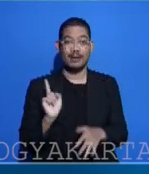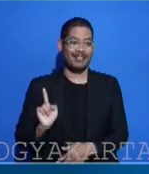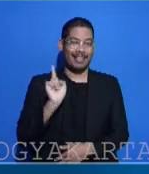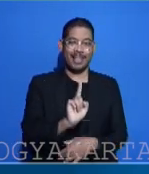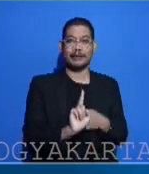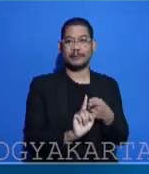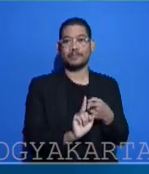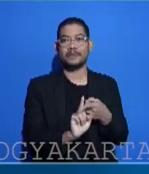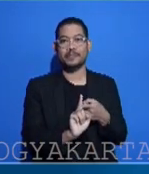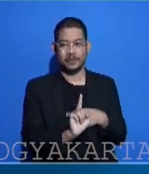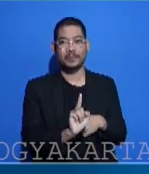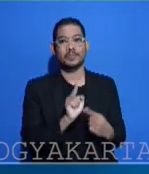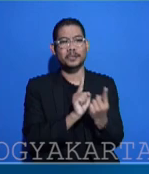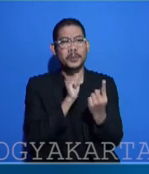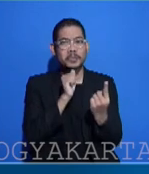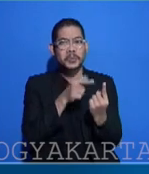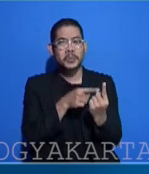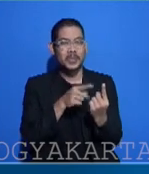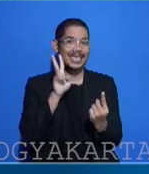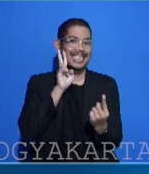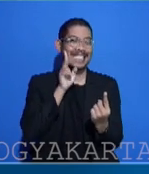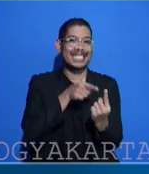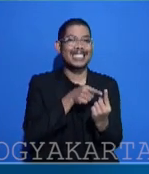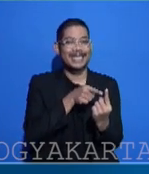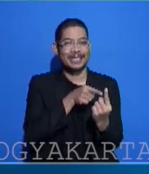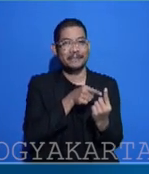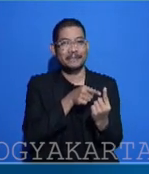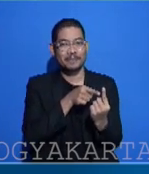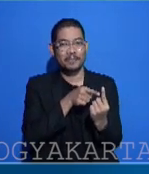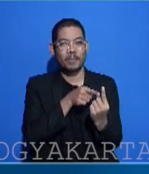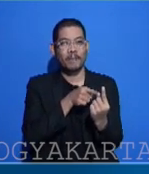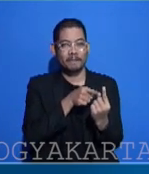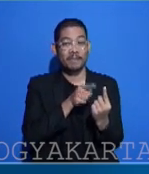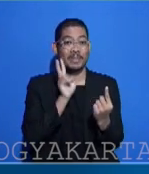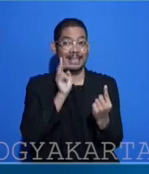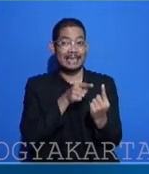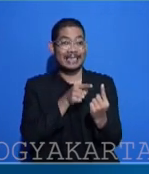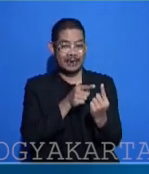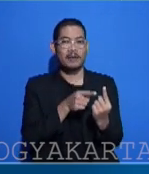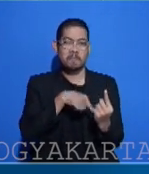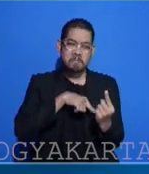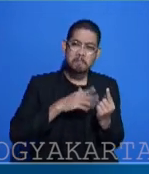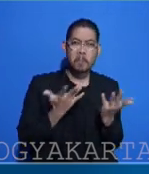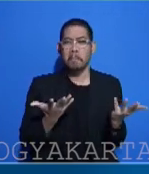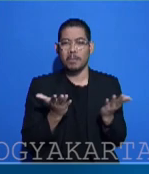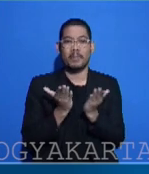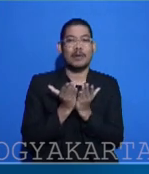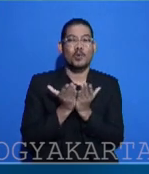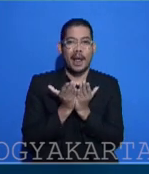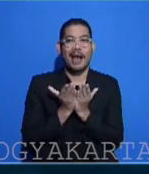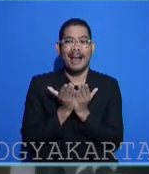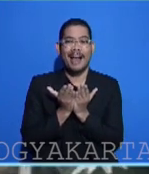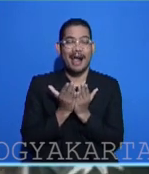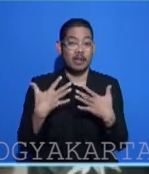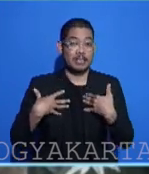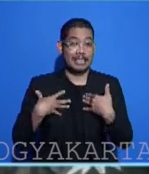diterima ibu, ya, tadi. Sempat nengok, ya, kita berdoa, ya, cepat sembuh,